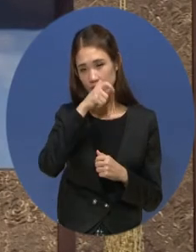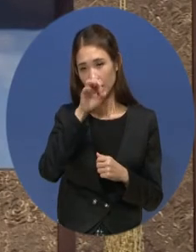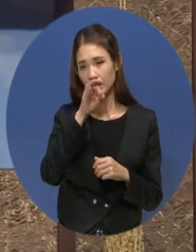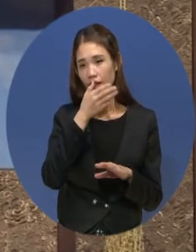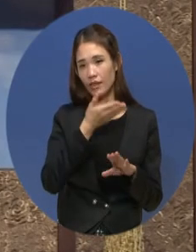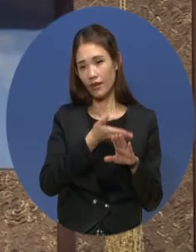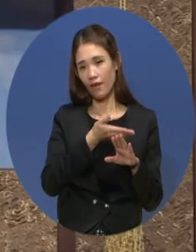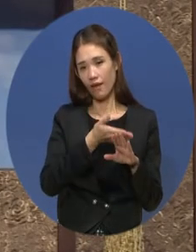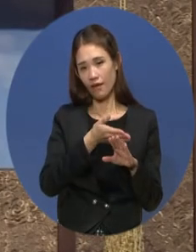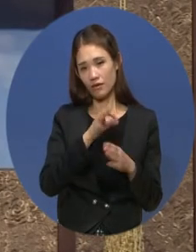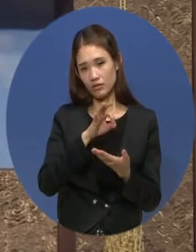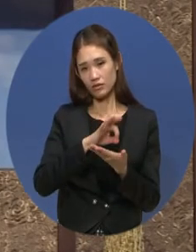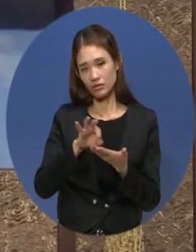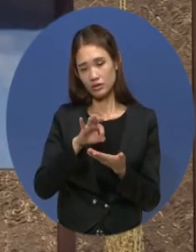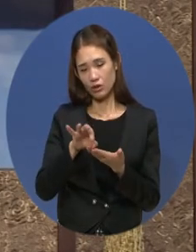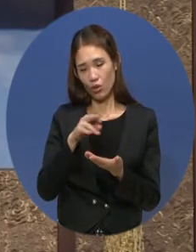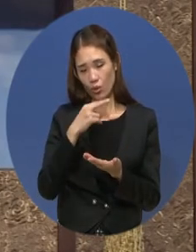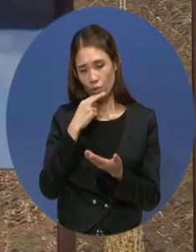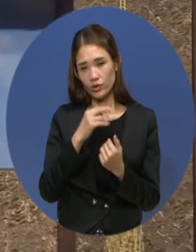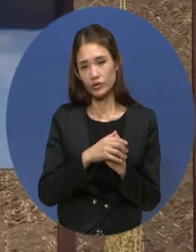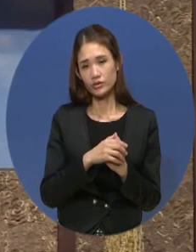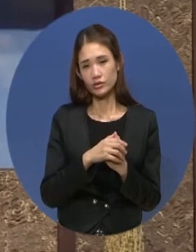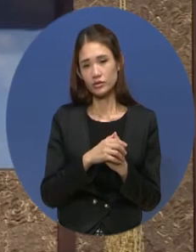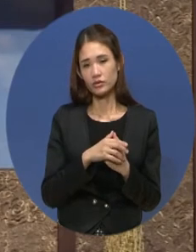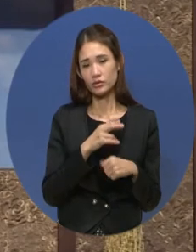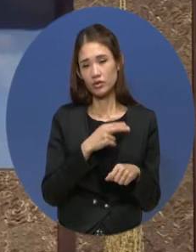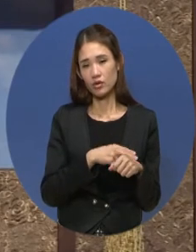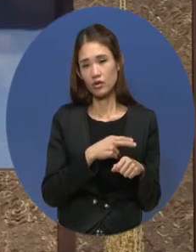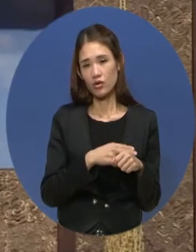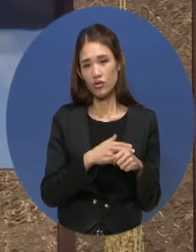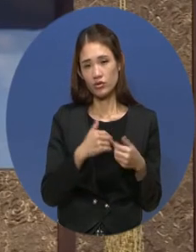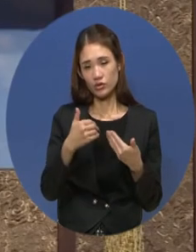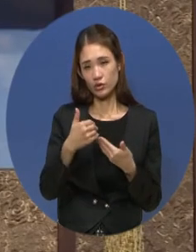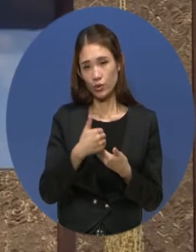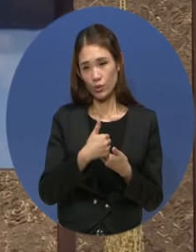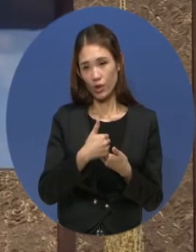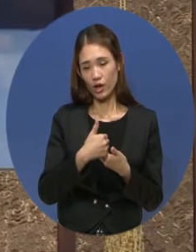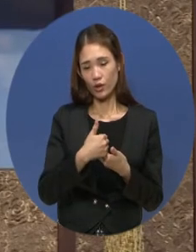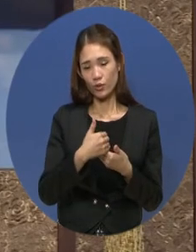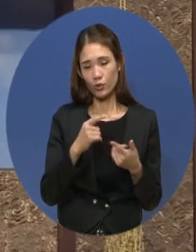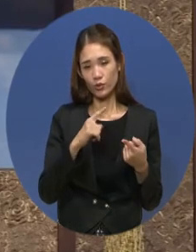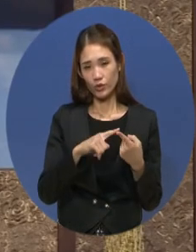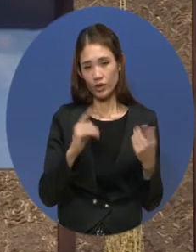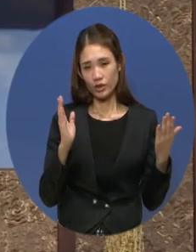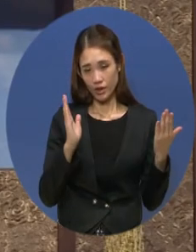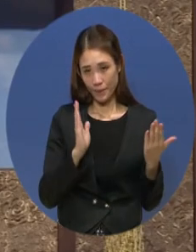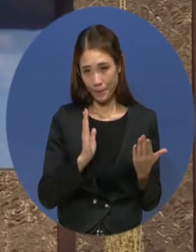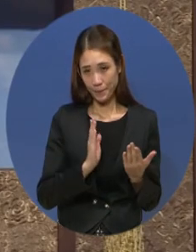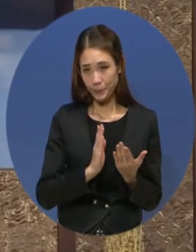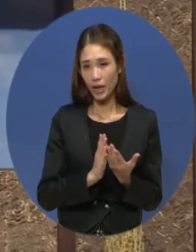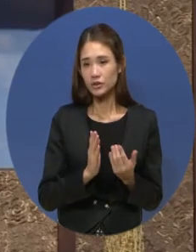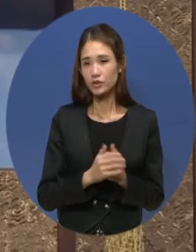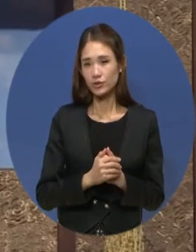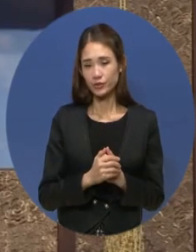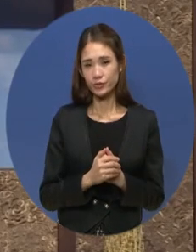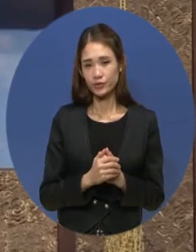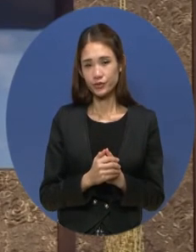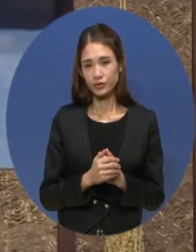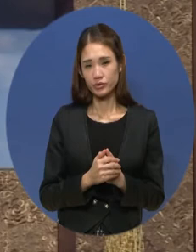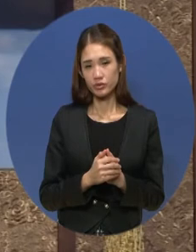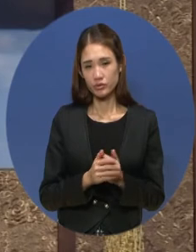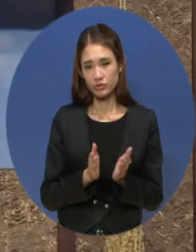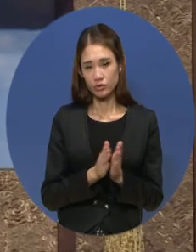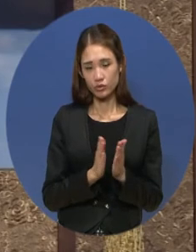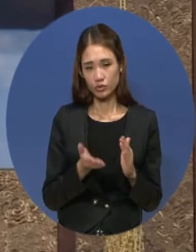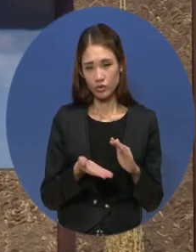좀 다른 이상한데 안쓰고 에 이 오 인 드 우리 선생님 들의 그 욕구에 맞는 그런 교구 제